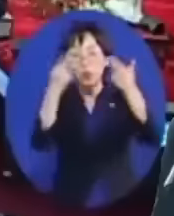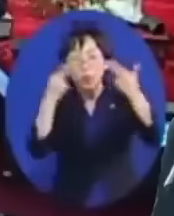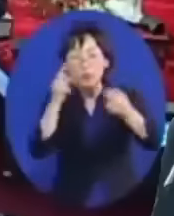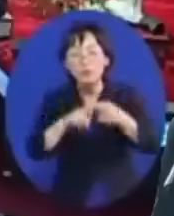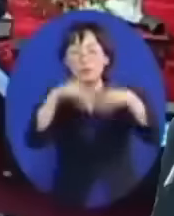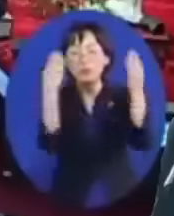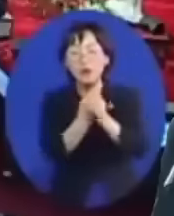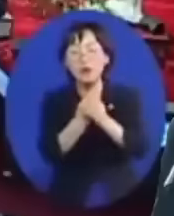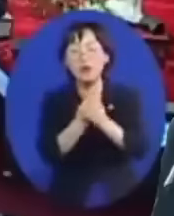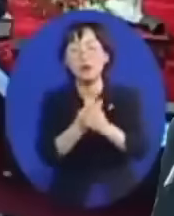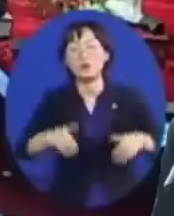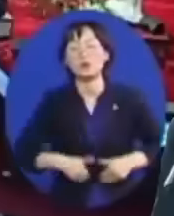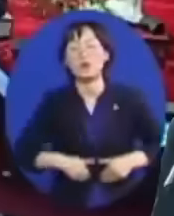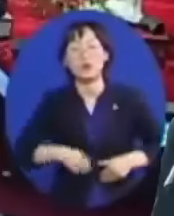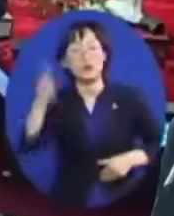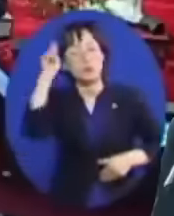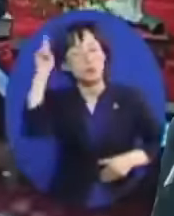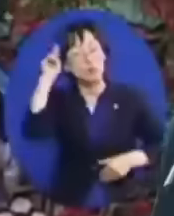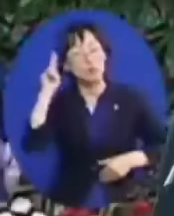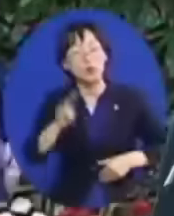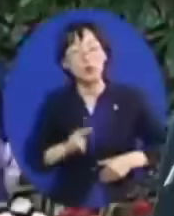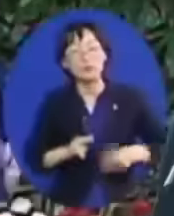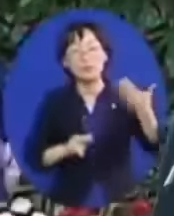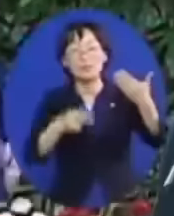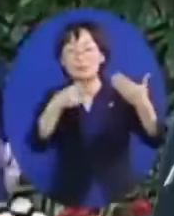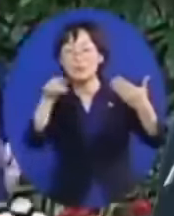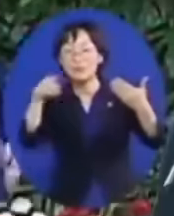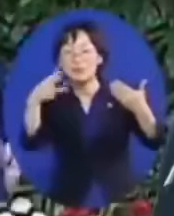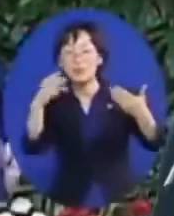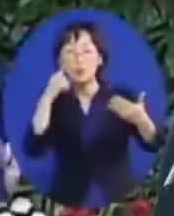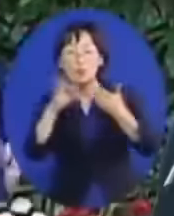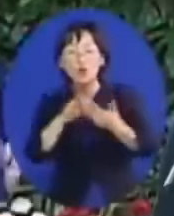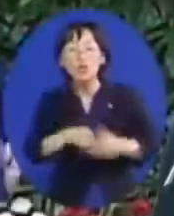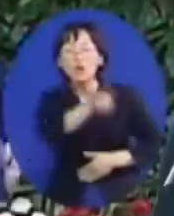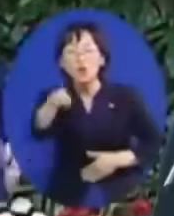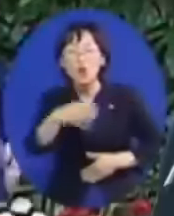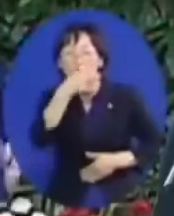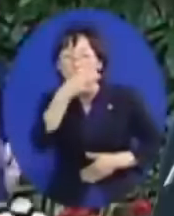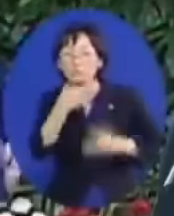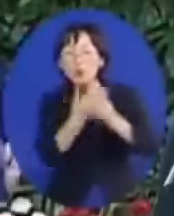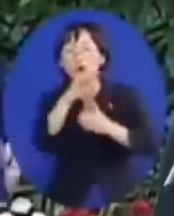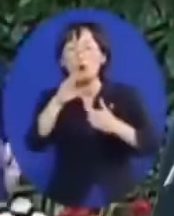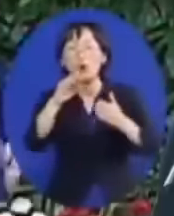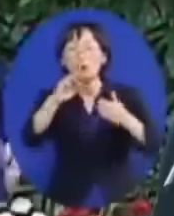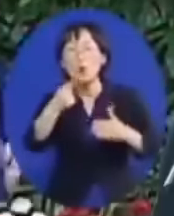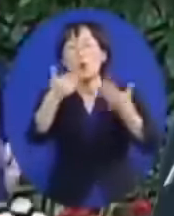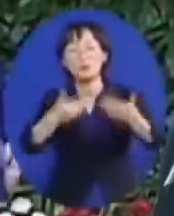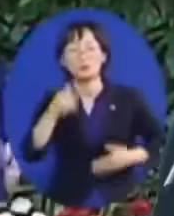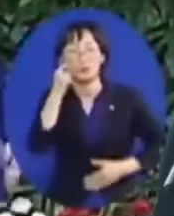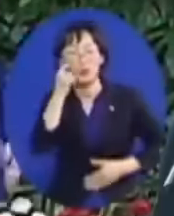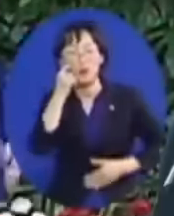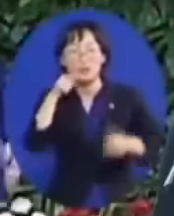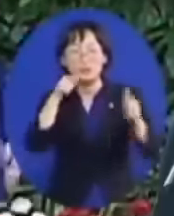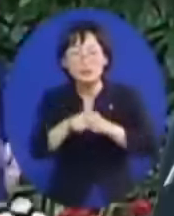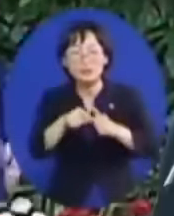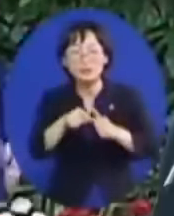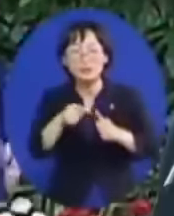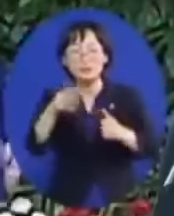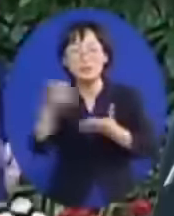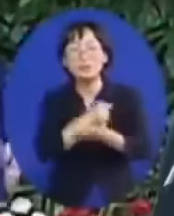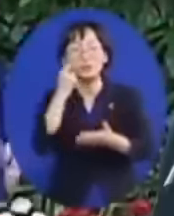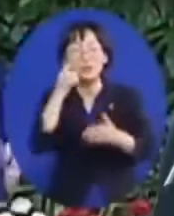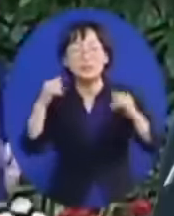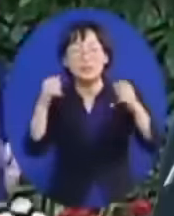되는 것입니다. 야고보서 4장 2절에 너희는 욕심을 내어도 얻지 못하여 살인하며 시기하여도 능히 취하지 못하므로